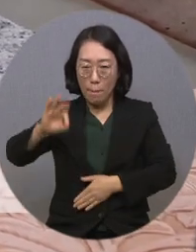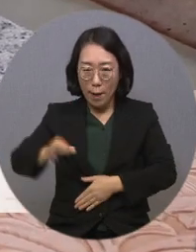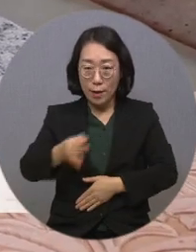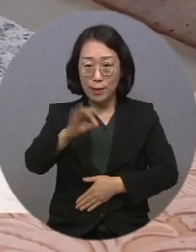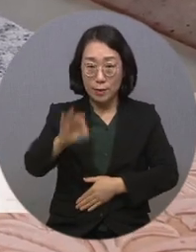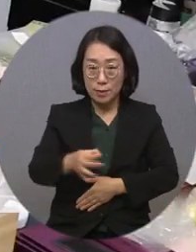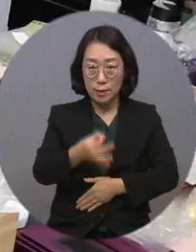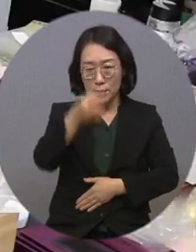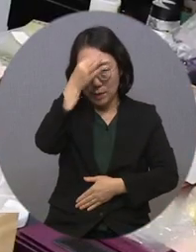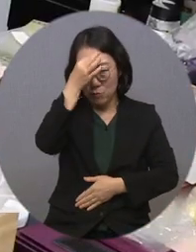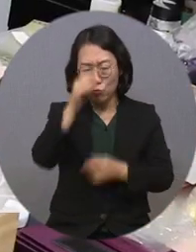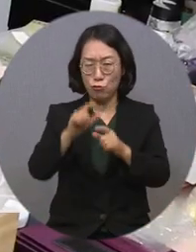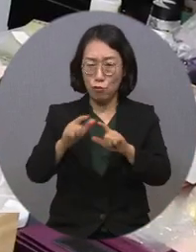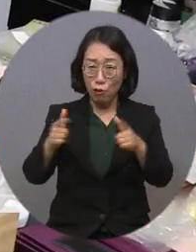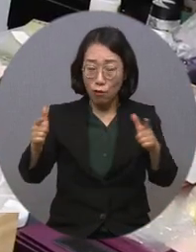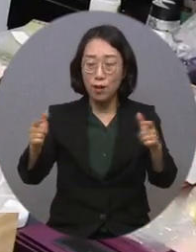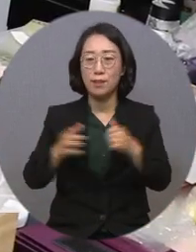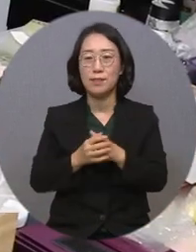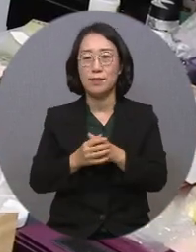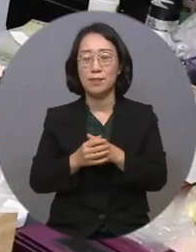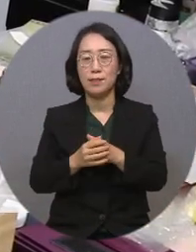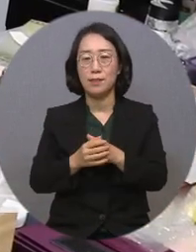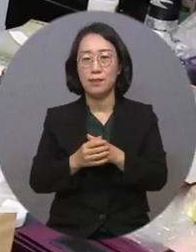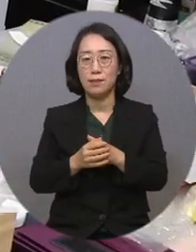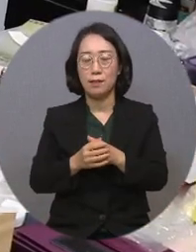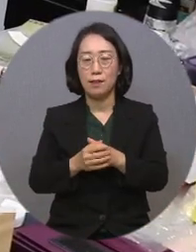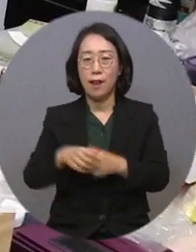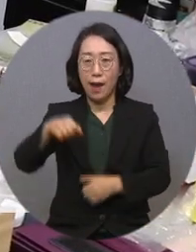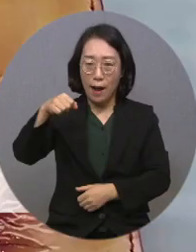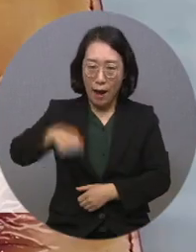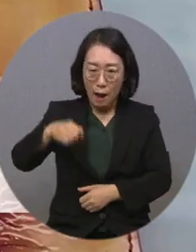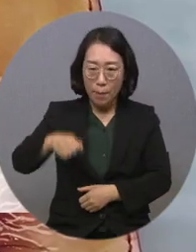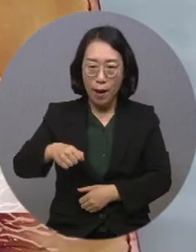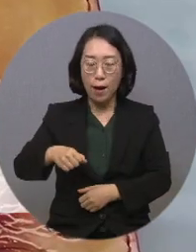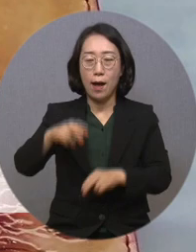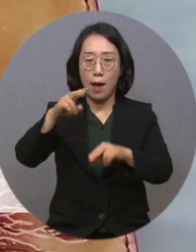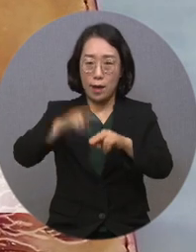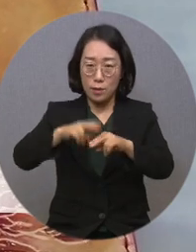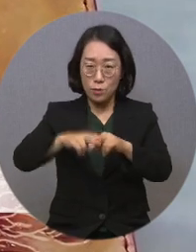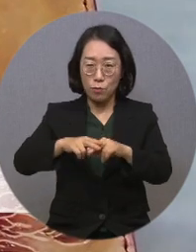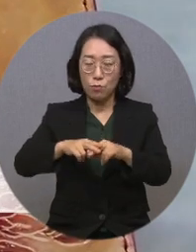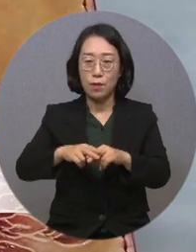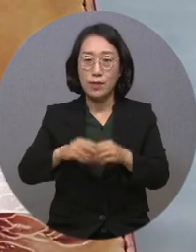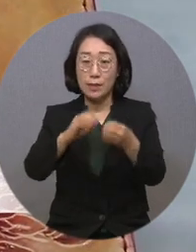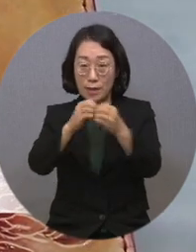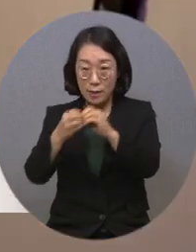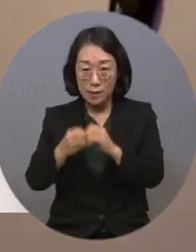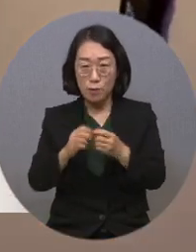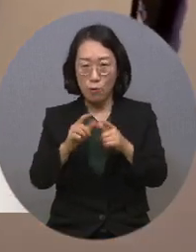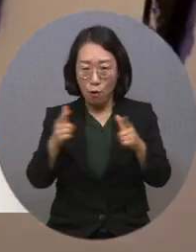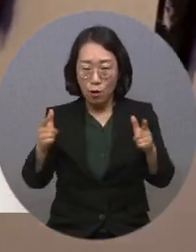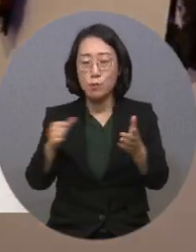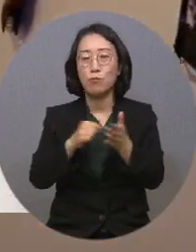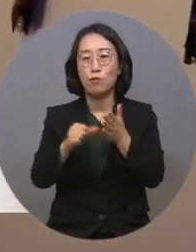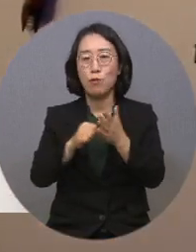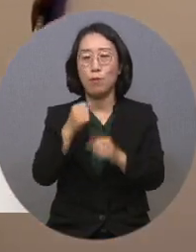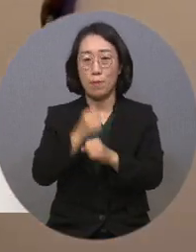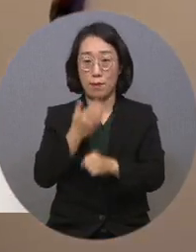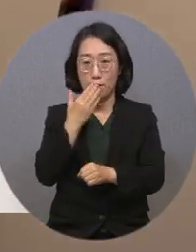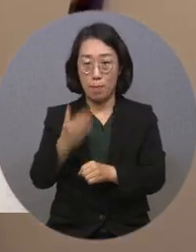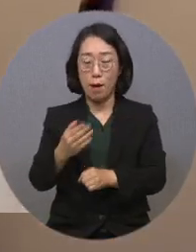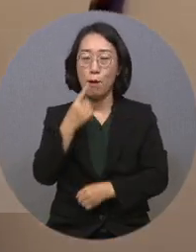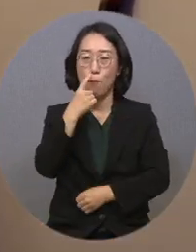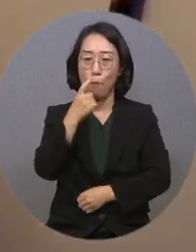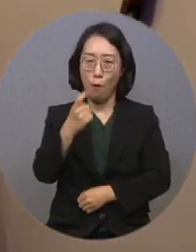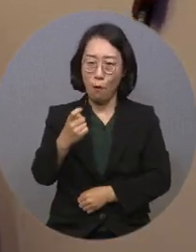가지 기법으로 가방, 쿠션, 장식품 등 일상생활에 필요한 다양한 생활용품으로 변신하며 가죽만의